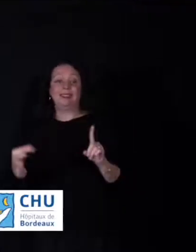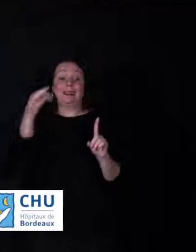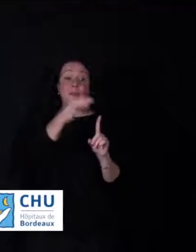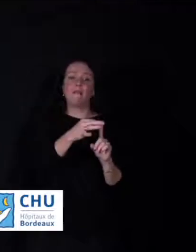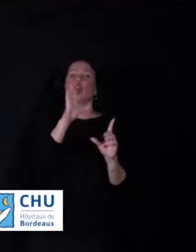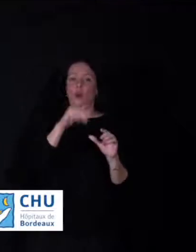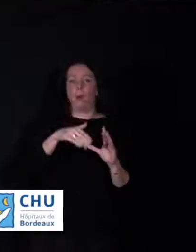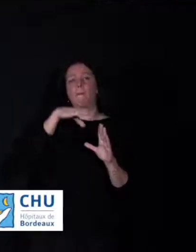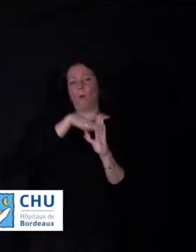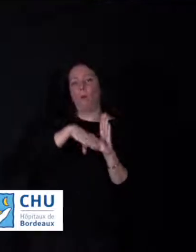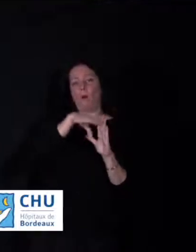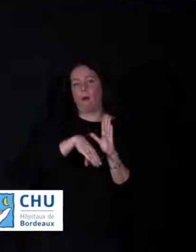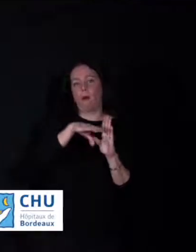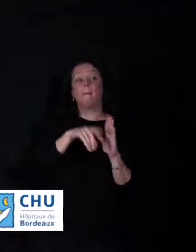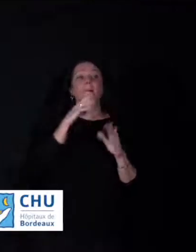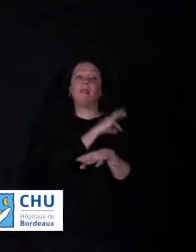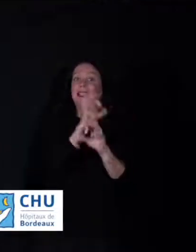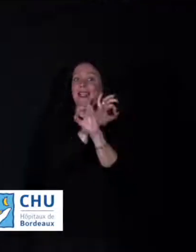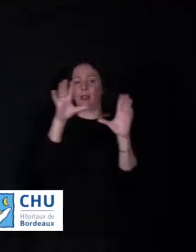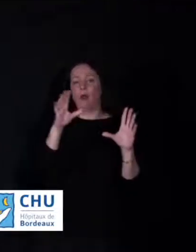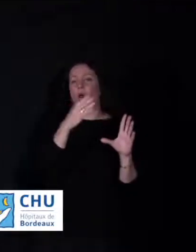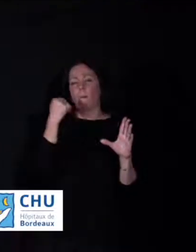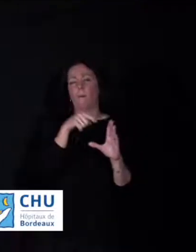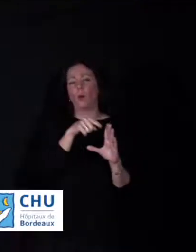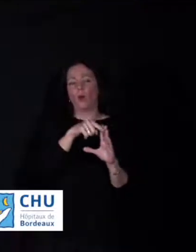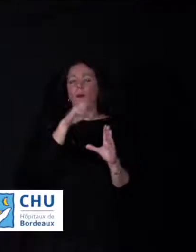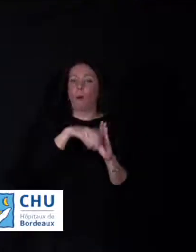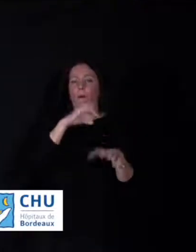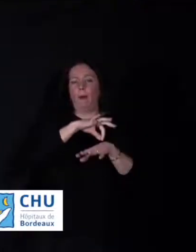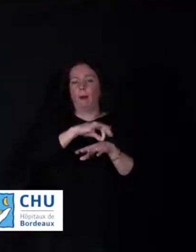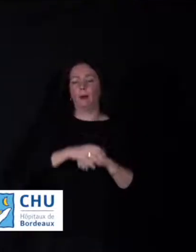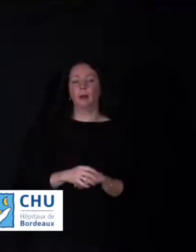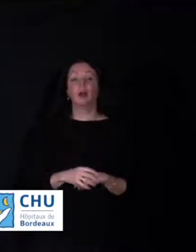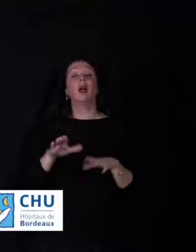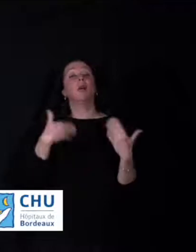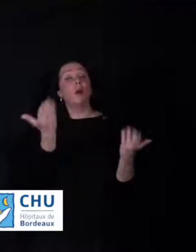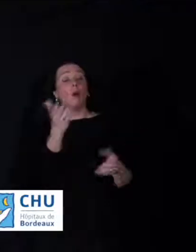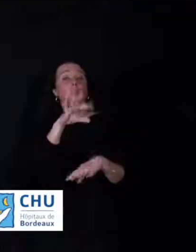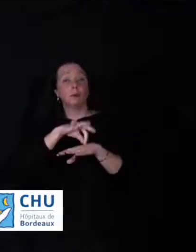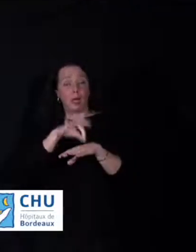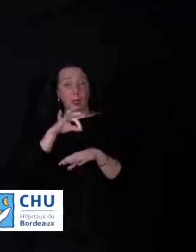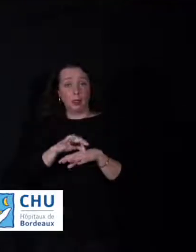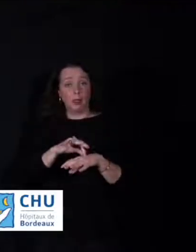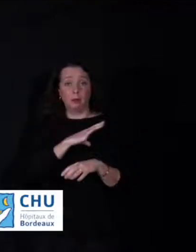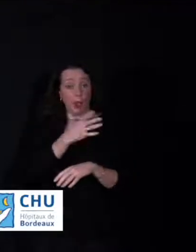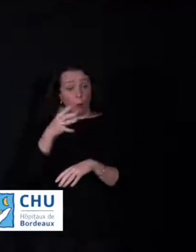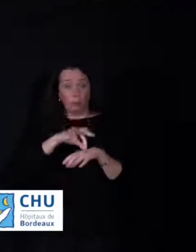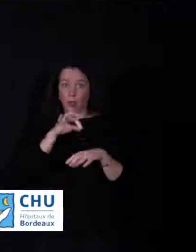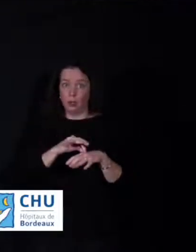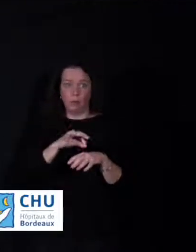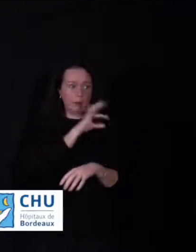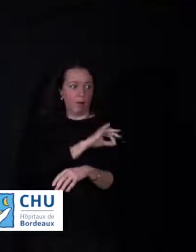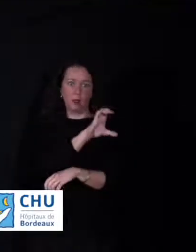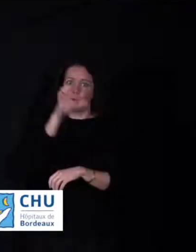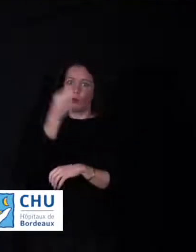a la maladie sans avoir été vacciné. Et après beaucoup de pathologies, on l'a vu, le vaccin est 100% efficace. Alors